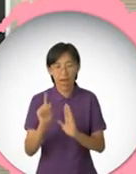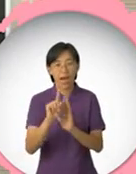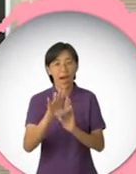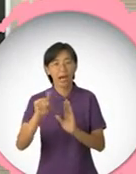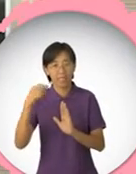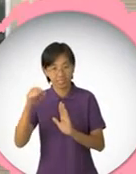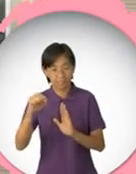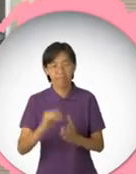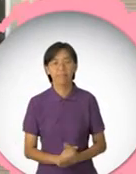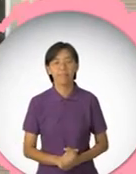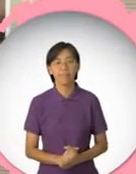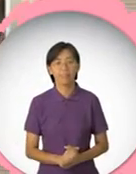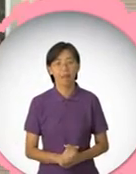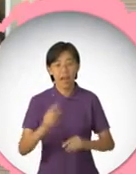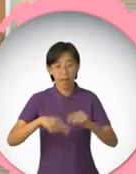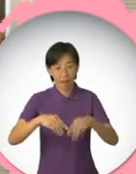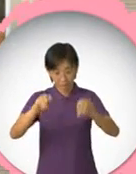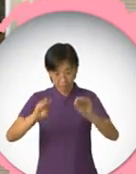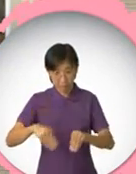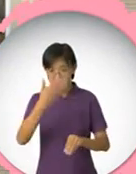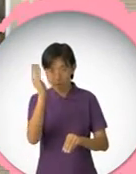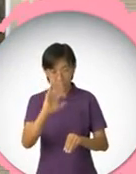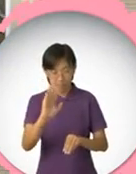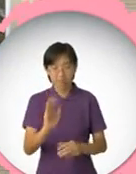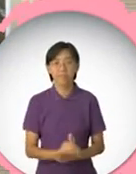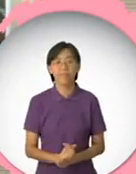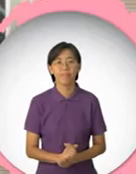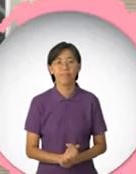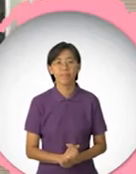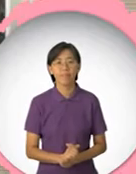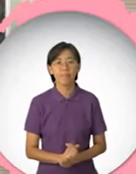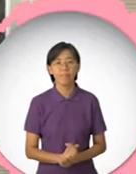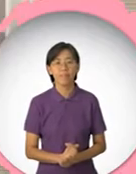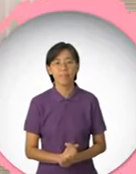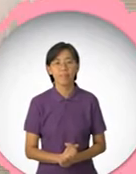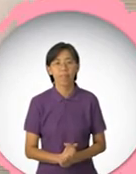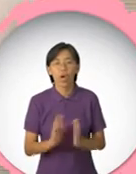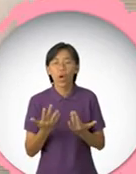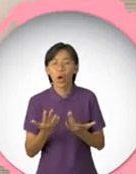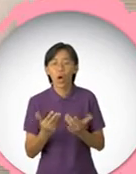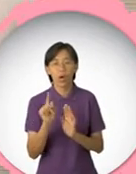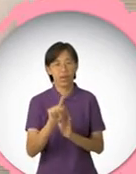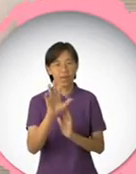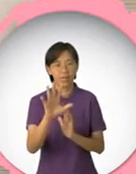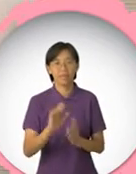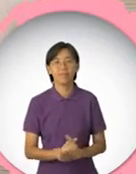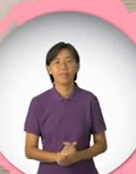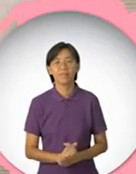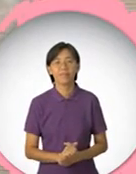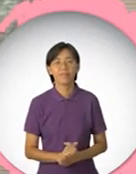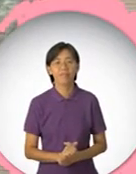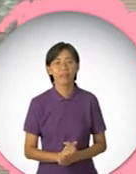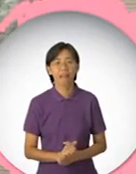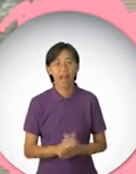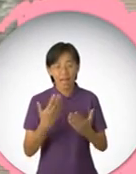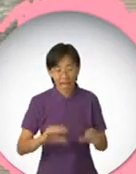คะ อันนี้คือรอบที่2นะครับพับทบ3นะครับให้แป้งคลายตัว5นาทีครับนี่คือพักไว้ให้คลายตัว5นาที